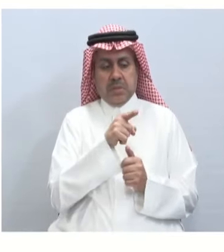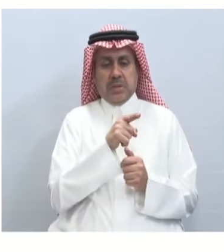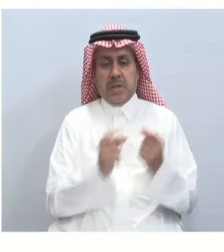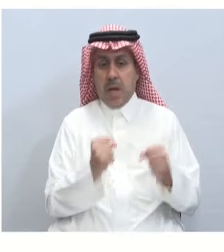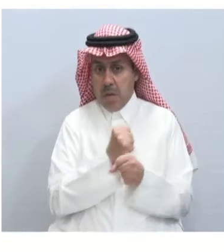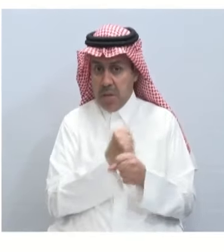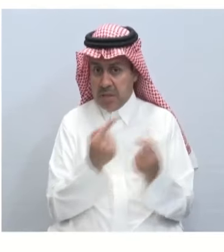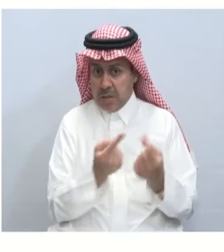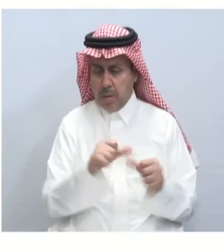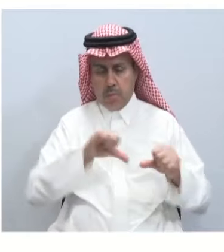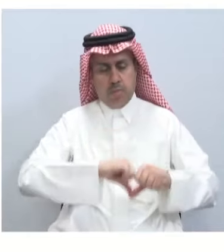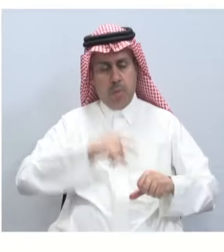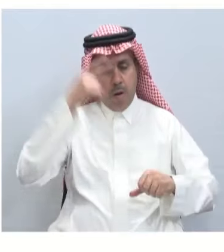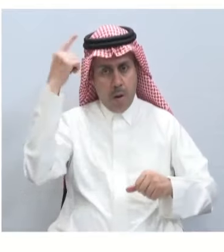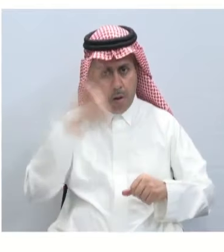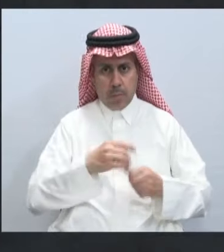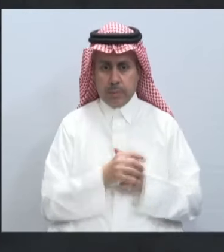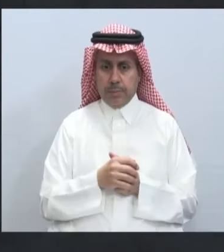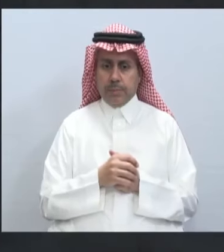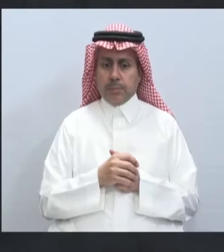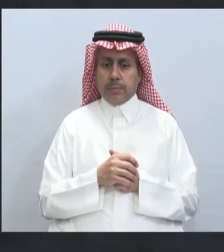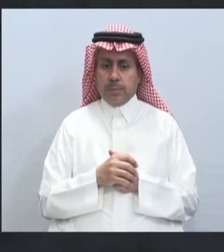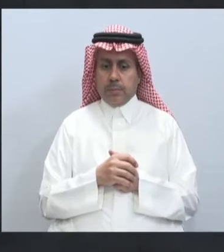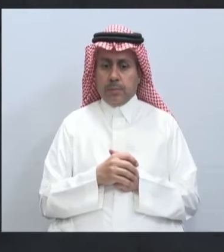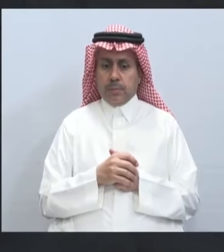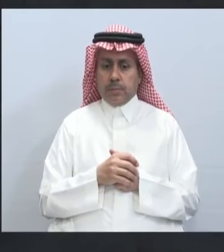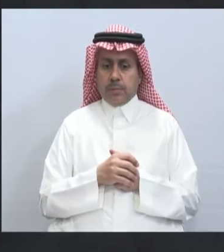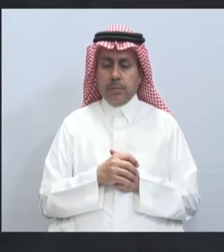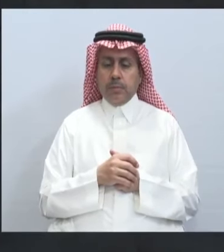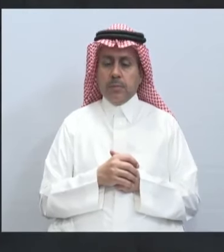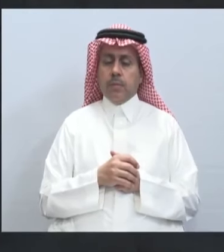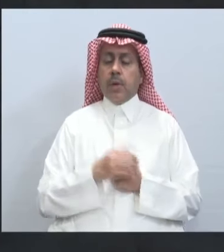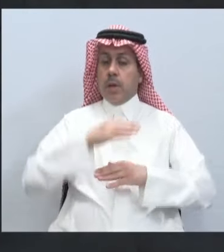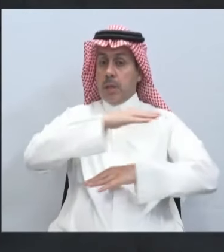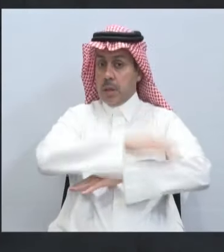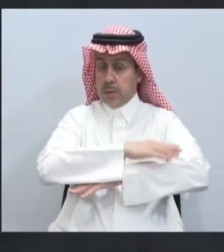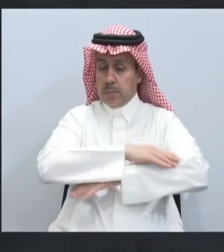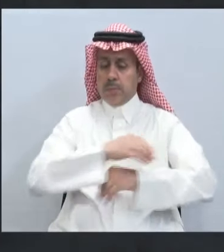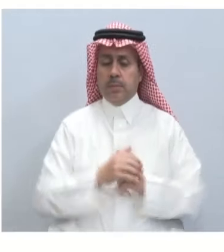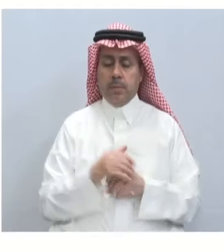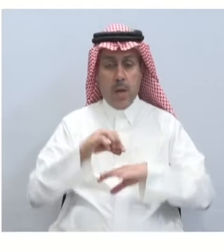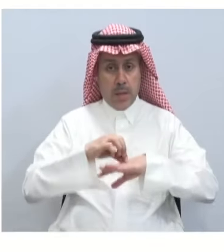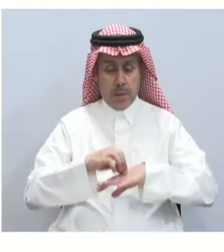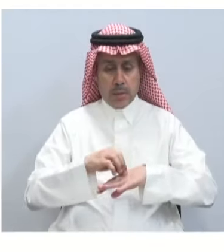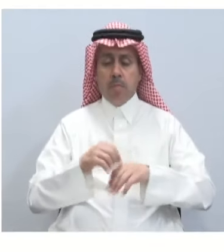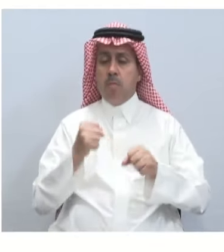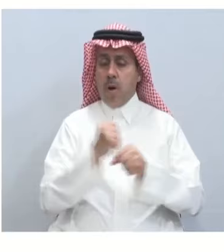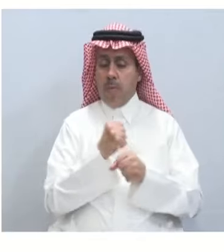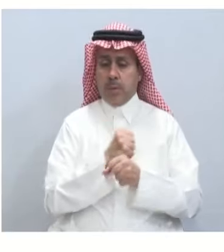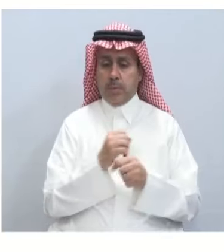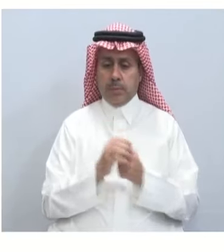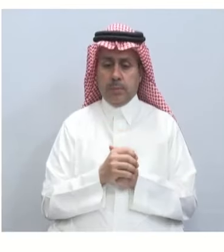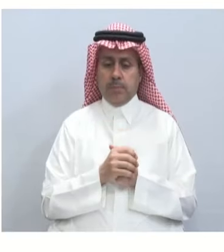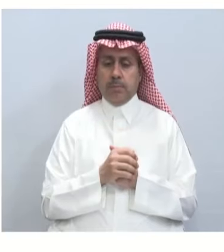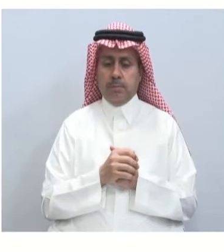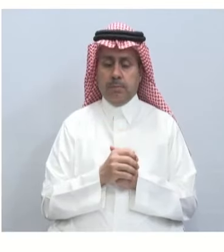عمل مهما كان هذا العمل عليه ان يحترم الناس ويحترم من يعمل